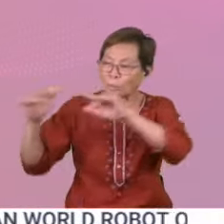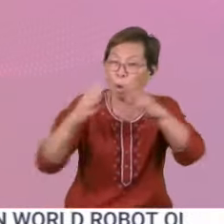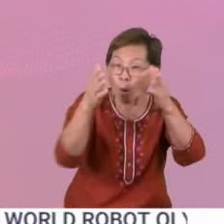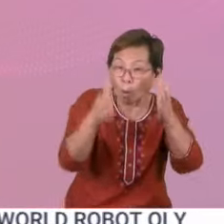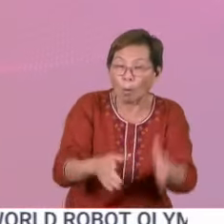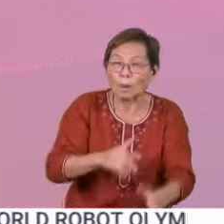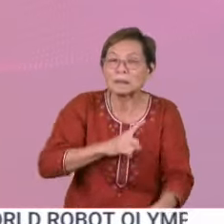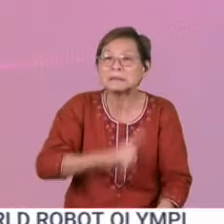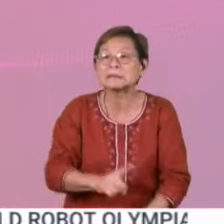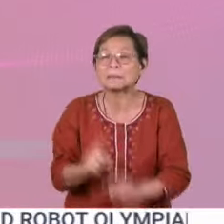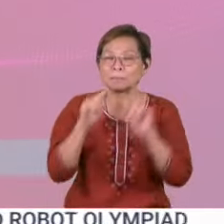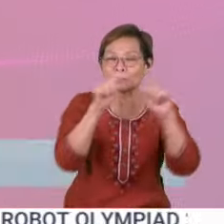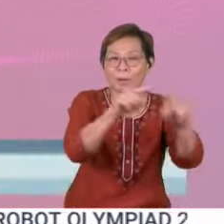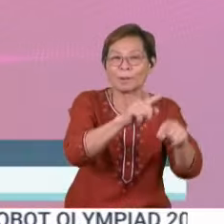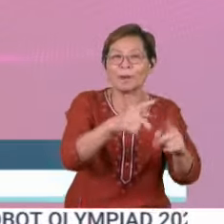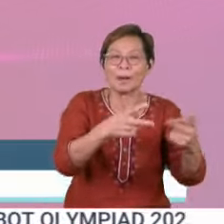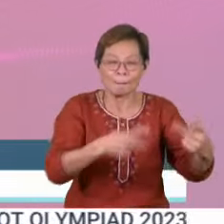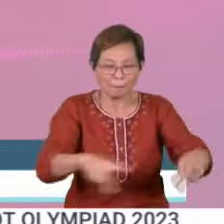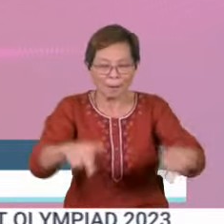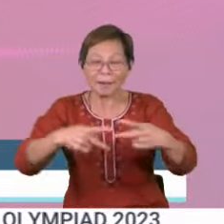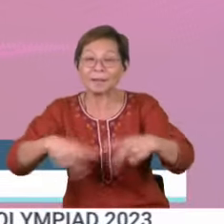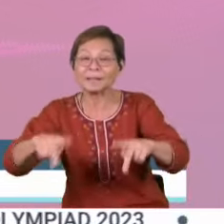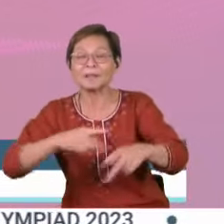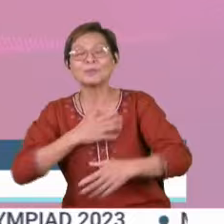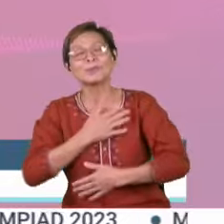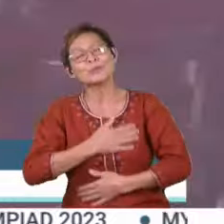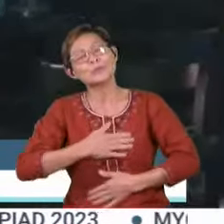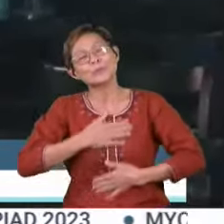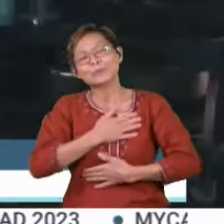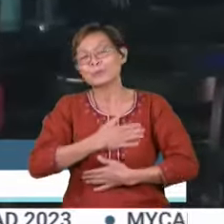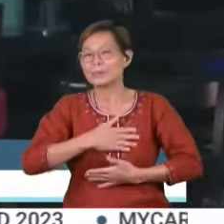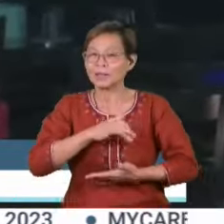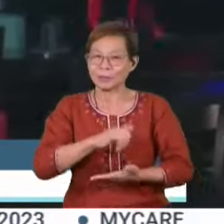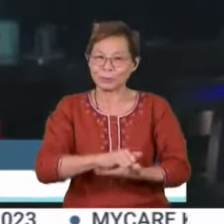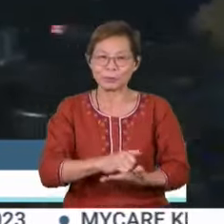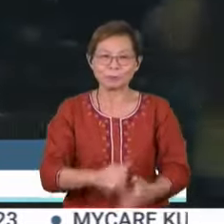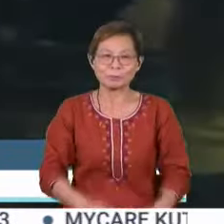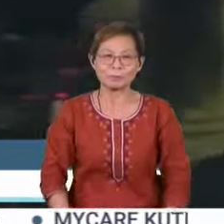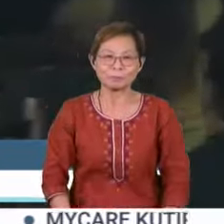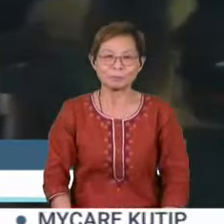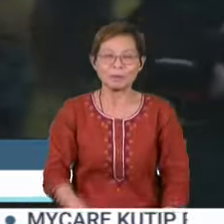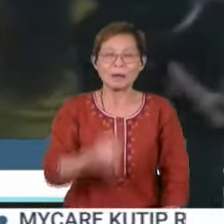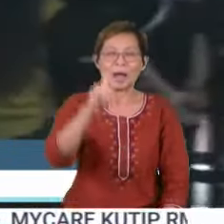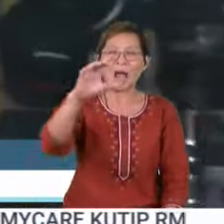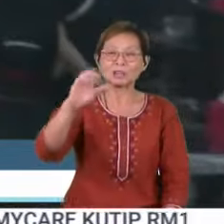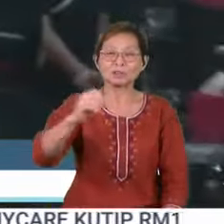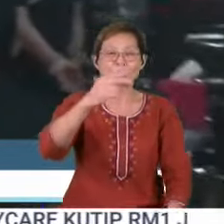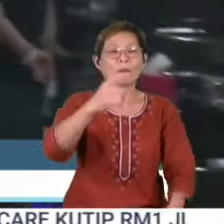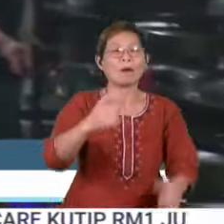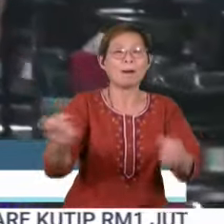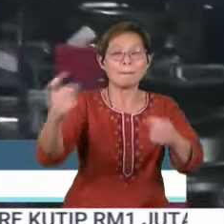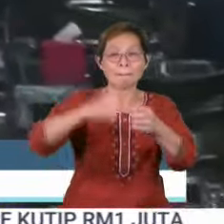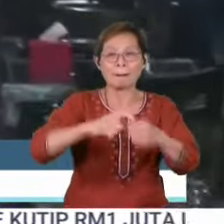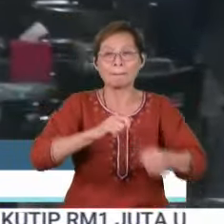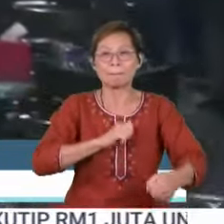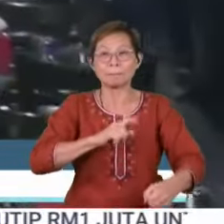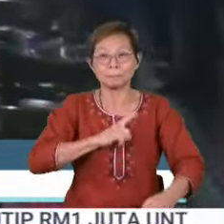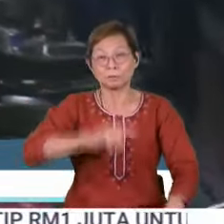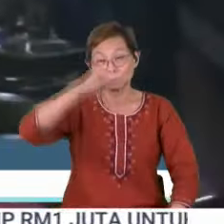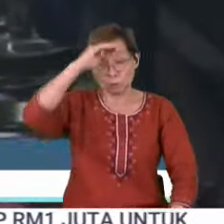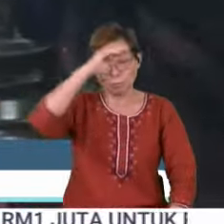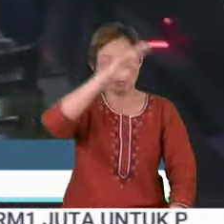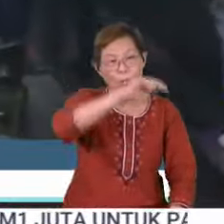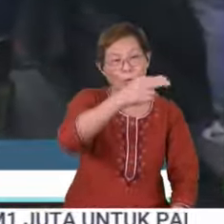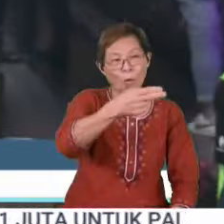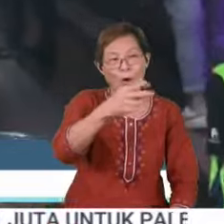Islam yang hadir ke premis hiburan itu. Exco Hal Ehwal Agama Islam Johor